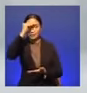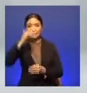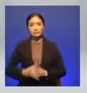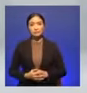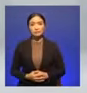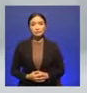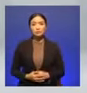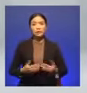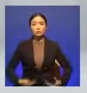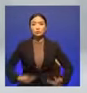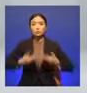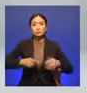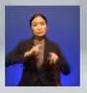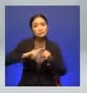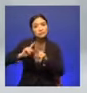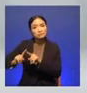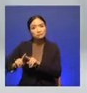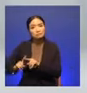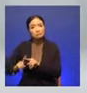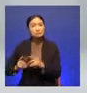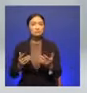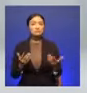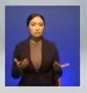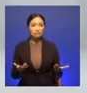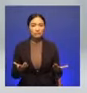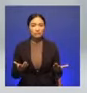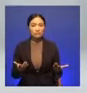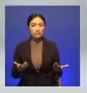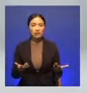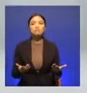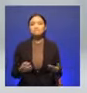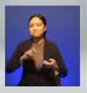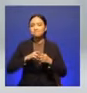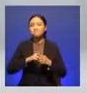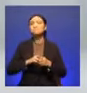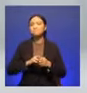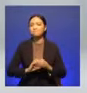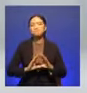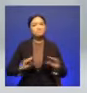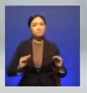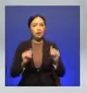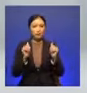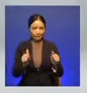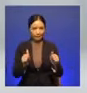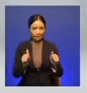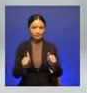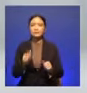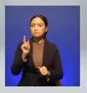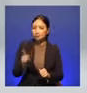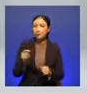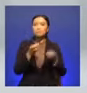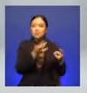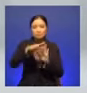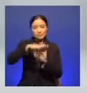ก็วิถีชีวิตต่างๆเนี่ยก็จะสามารถจะปลดล็อกแล้วก็ทำสร้างเงื่อนไขให้เ